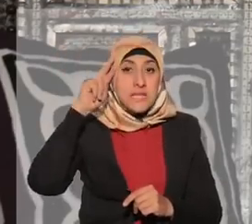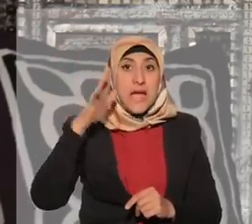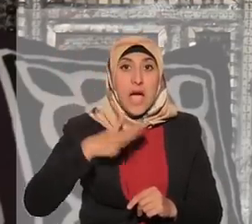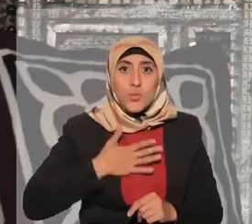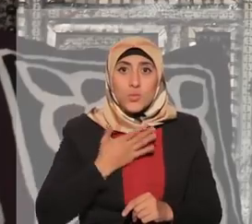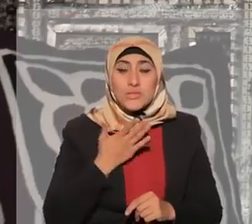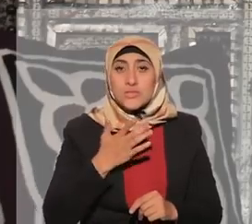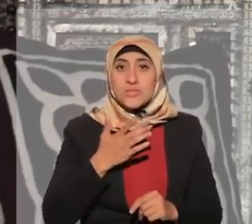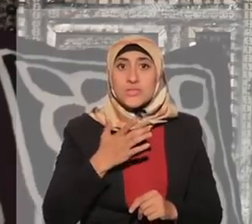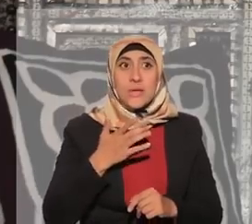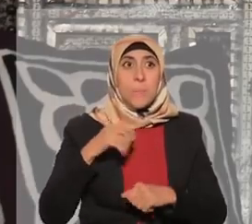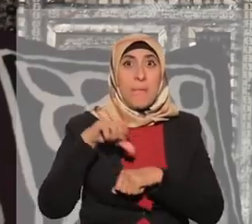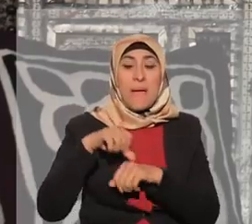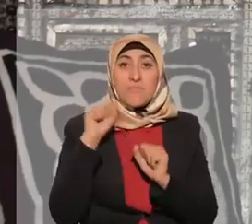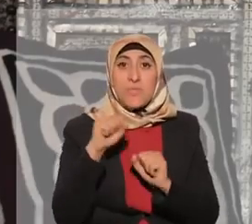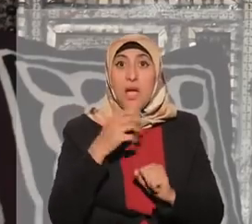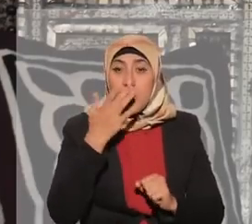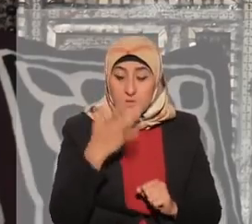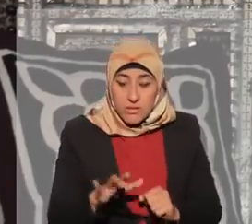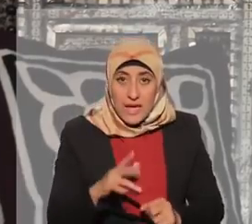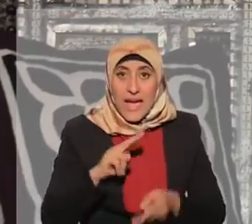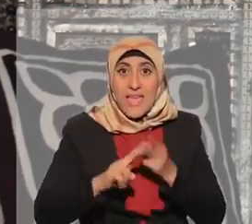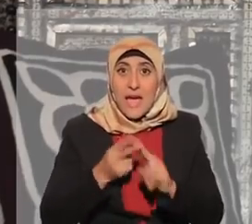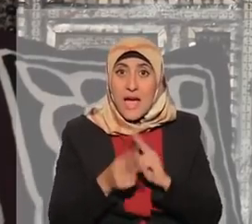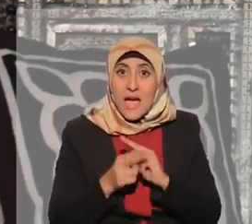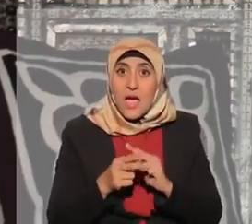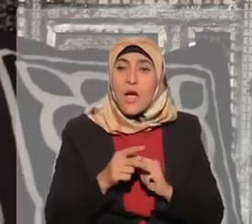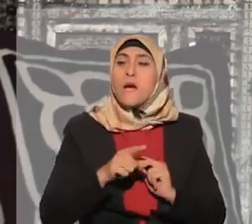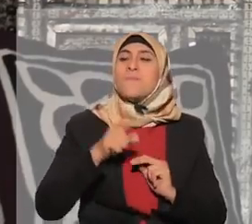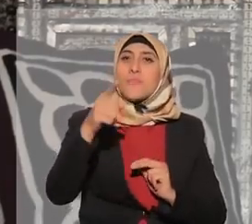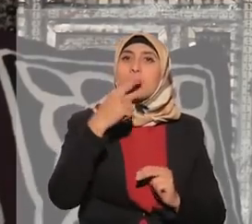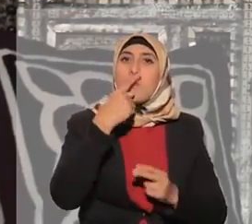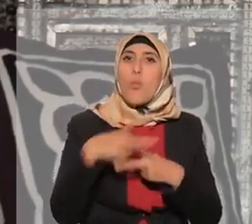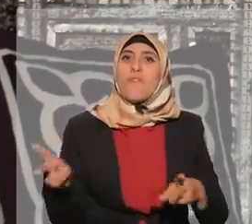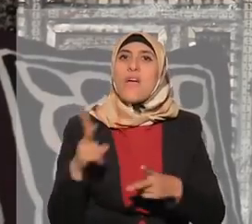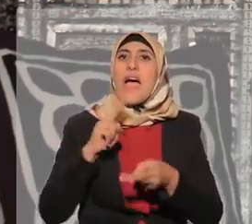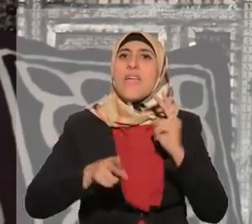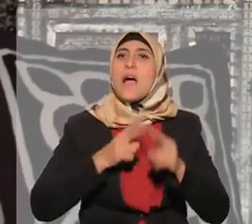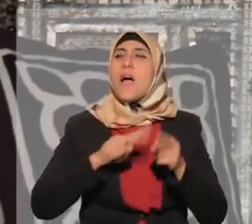الرضا فليلزم ما جعل الله رضاه فيه. ما الشيء الذي يرضي ربي؟